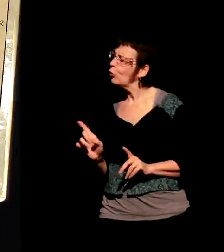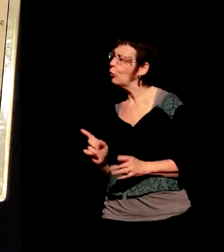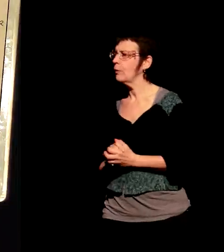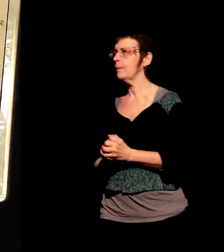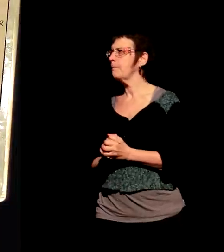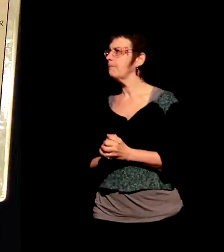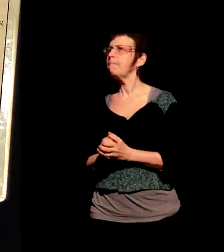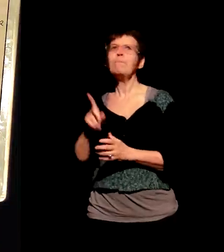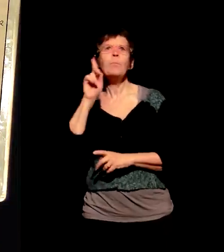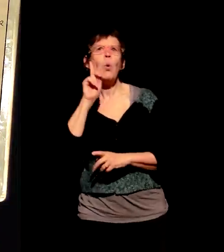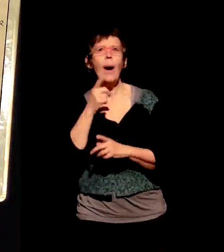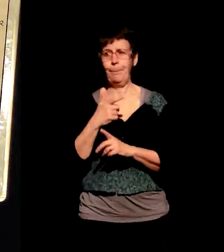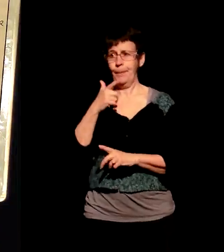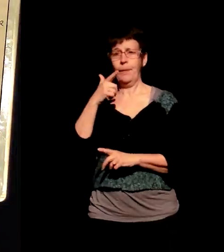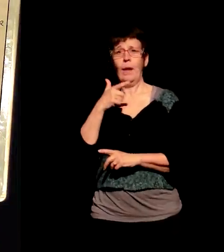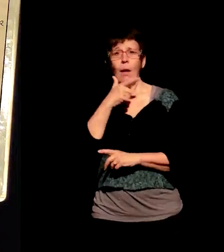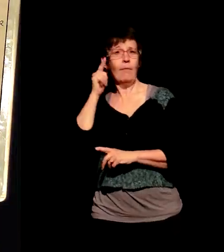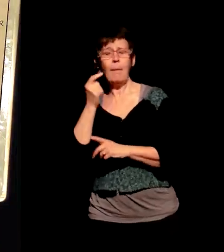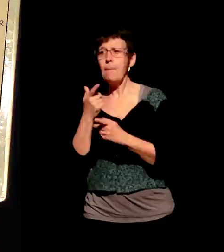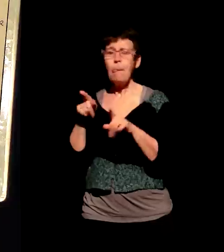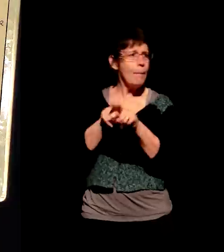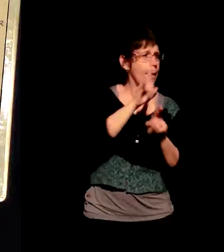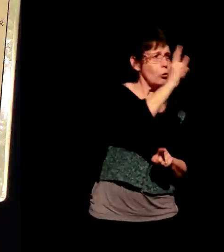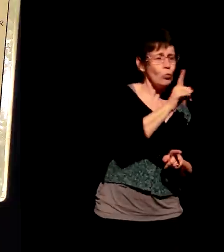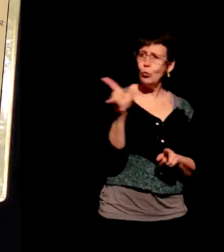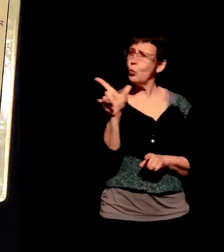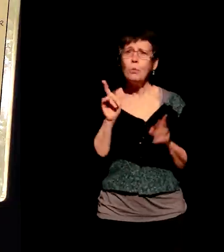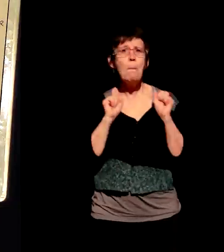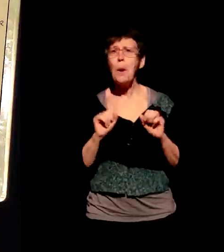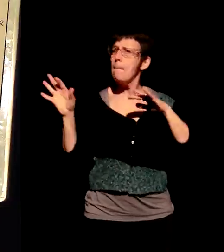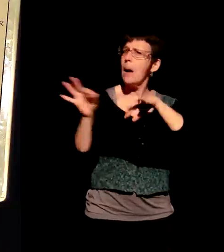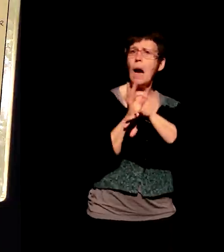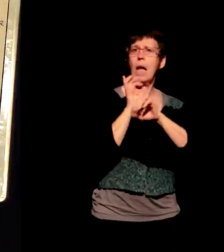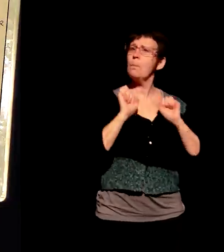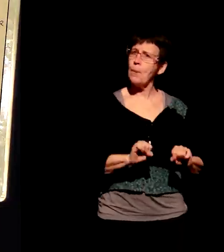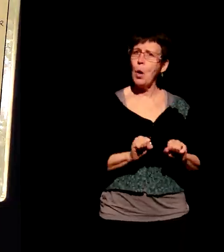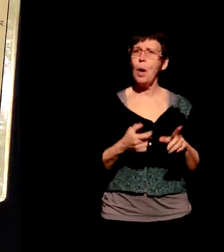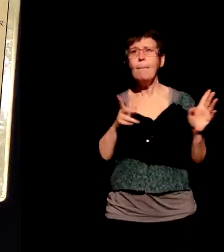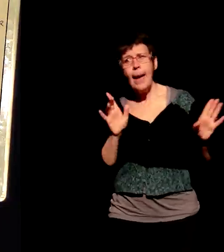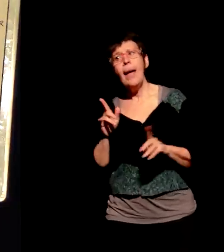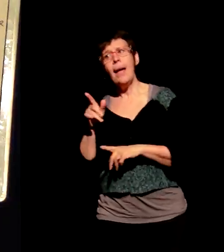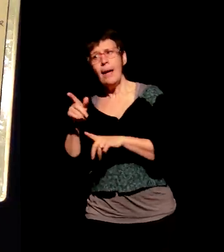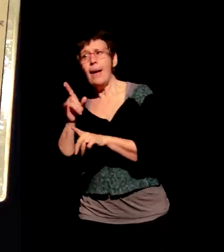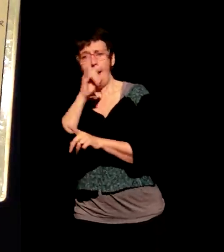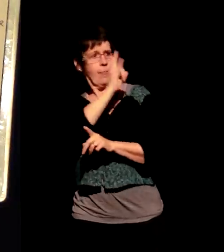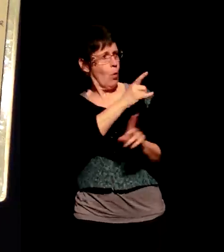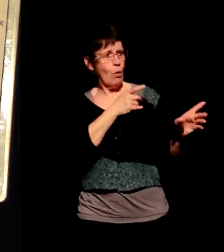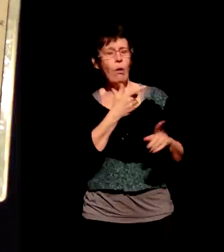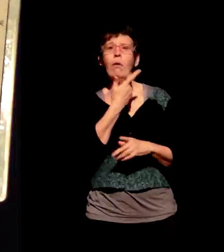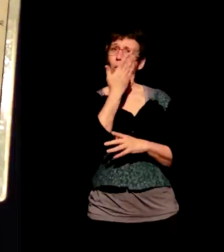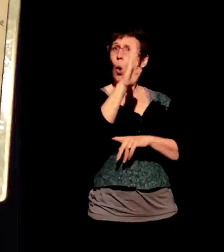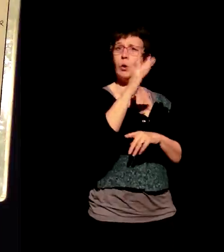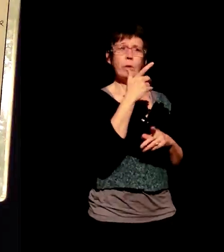Puisque les homosexuels, comme les hétérosexuels, ont le droit de se marier. Simplement, comme les hétérosexuels, ils doivent se marier avec quelqu'un de